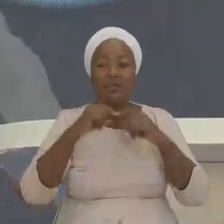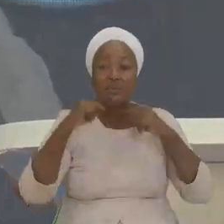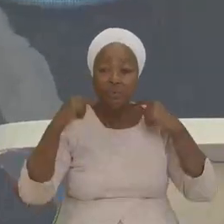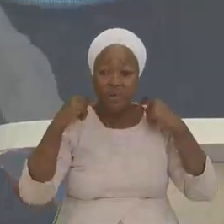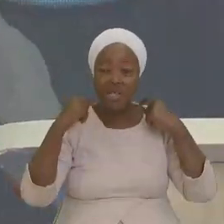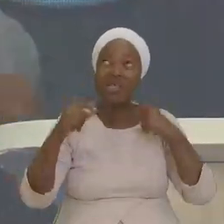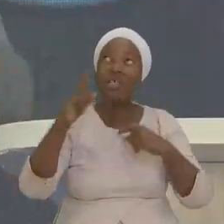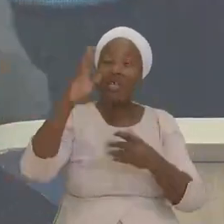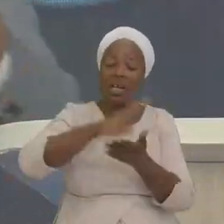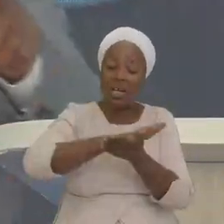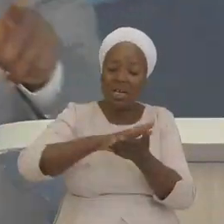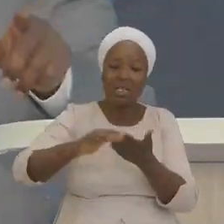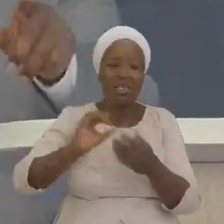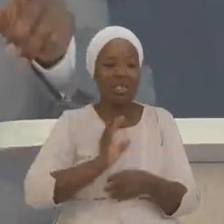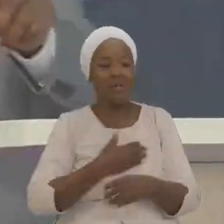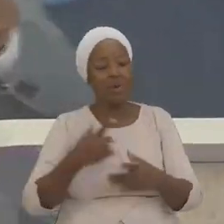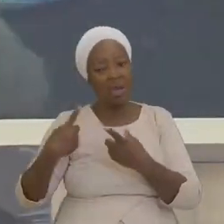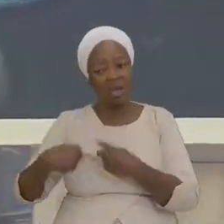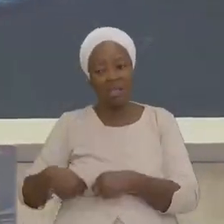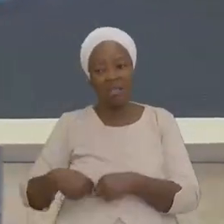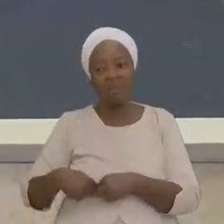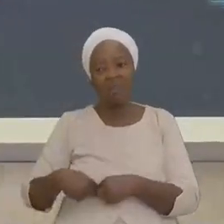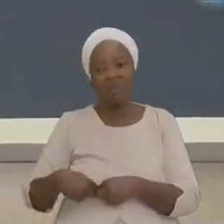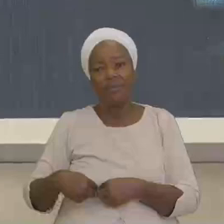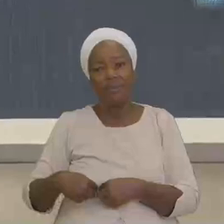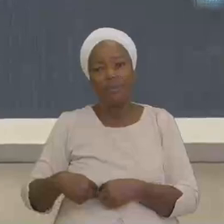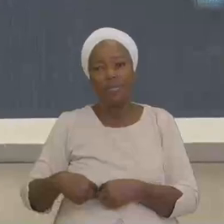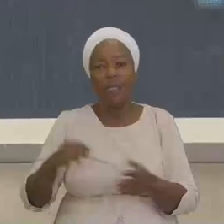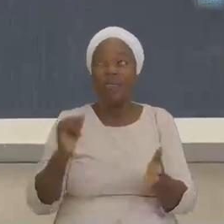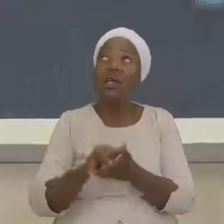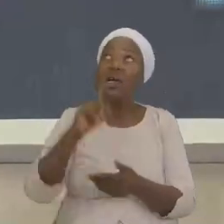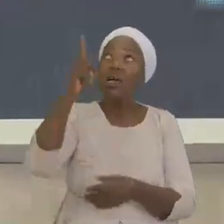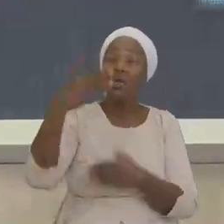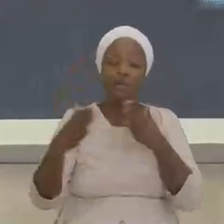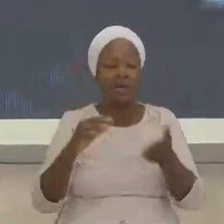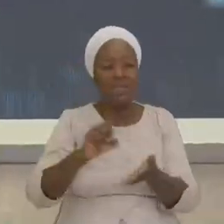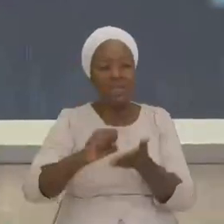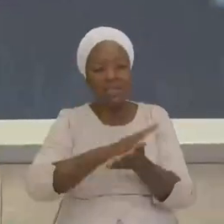Dieu. Le sacrificateur purifie nos cœurs